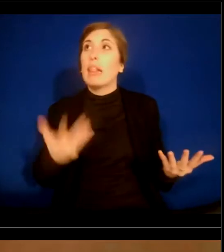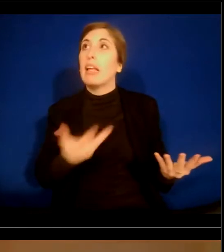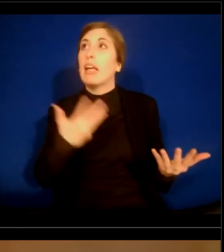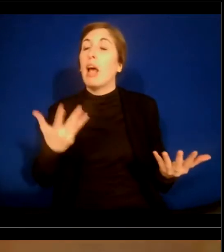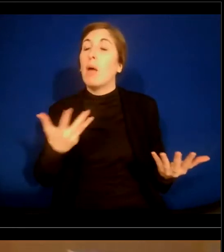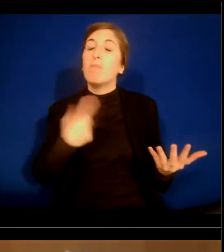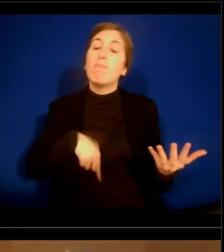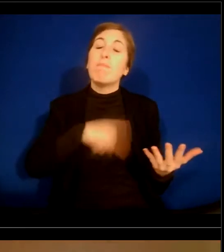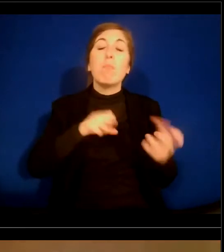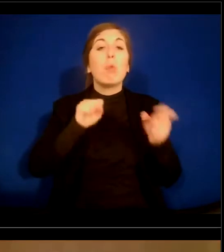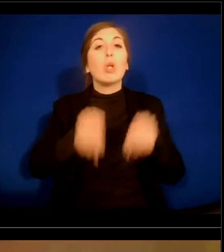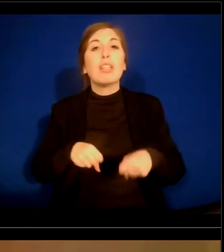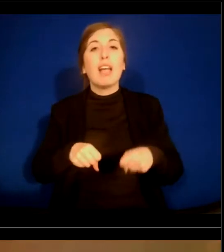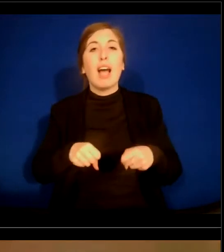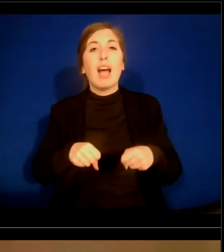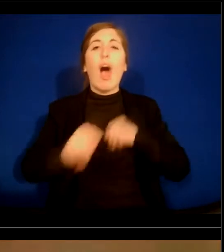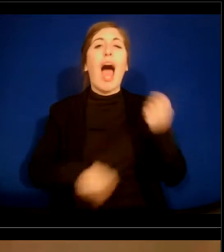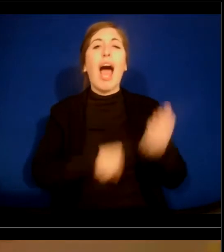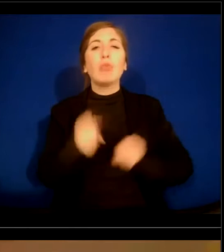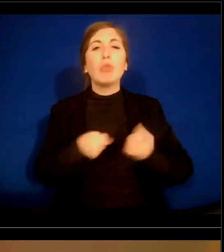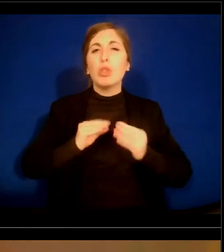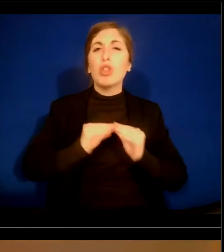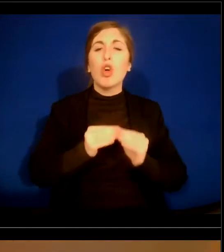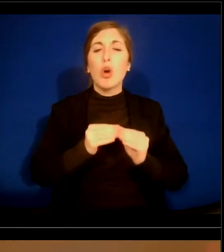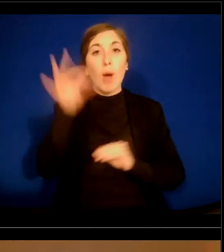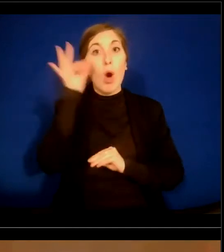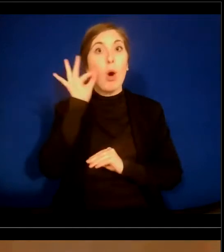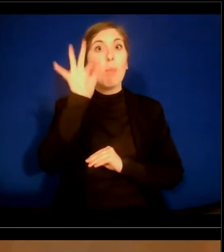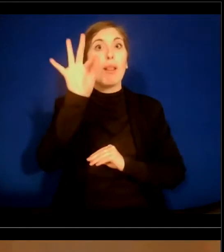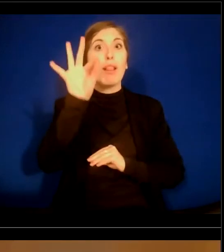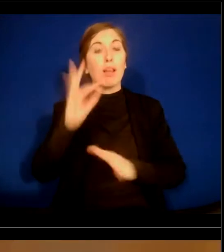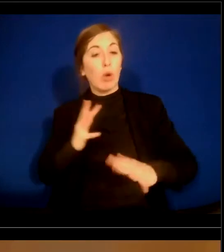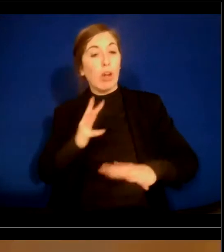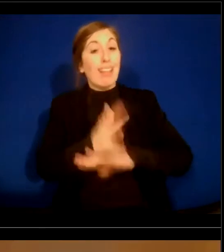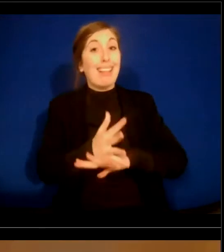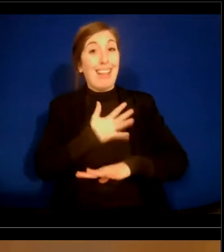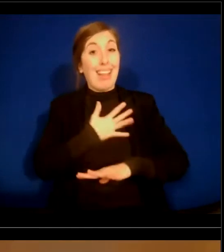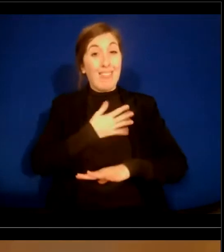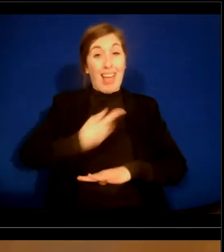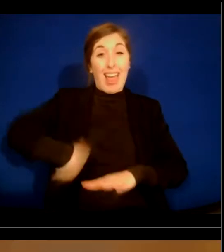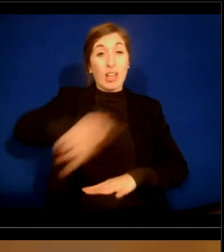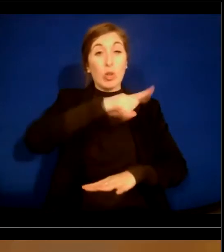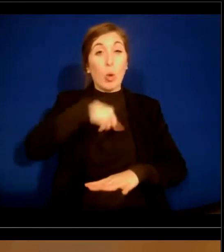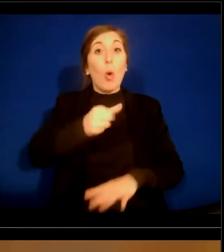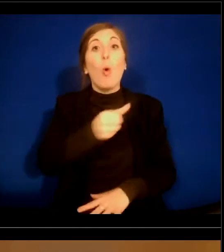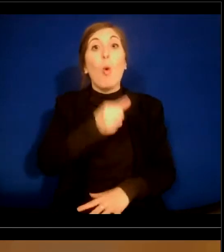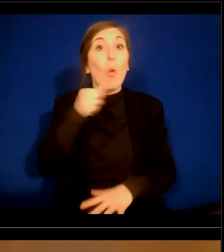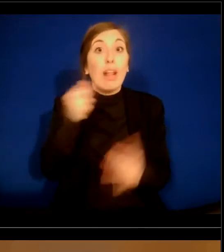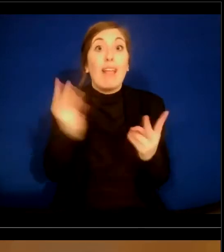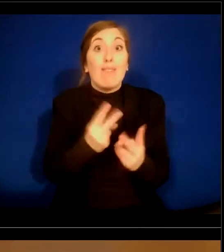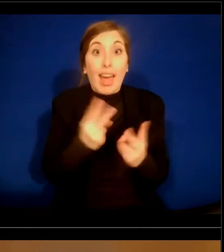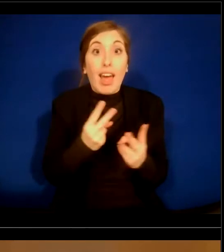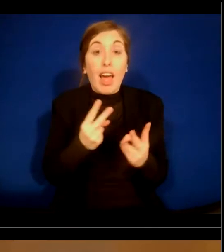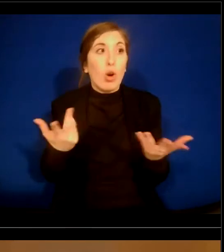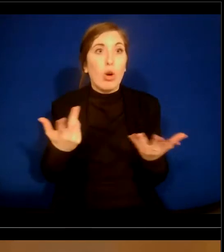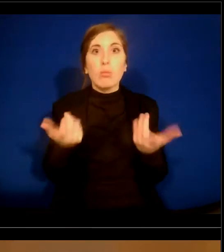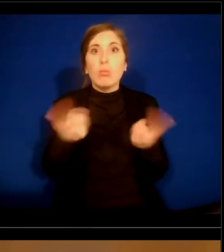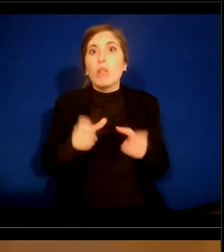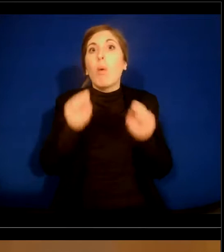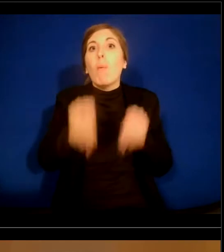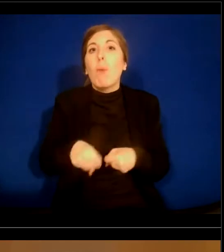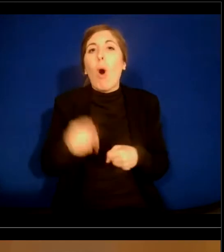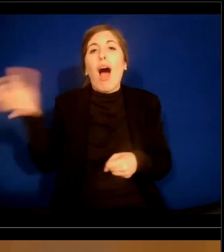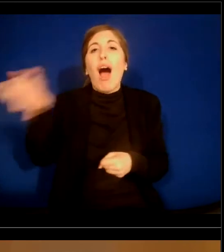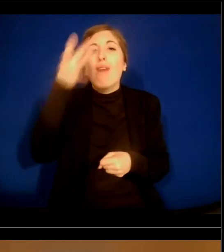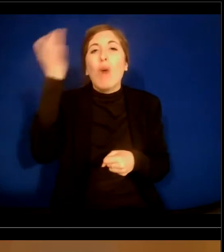agire e fare in modo che il nostro intervento sia effettivamente utile ed efficace, perché a volte, al di là delle buone intenzioni,